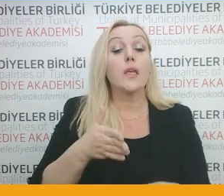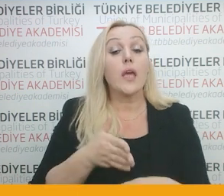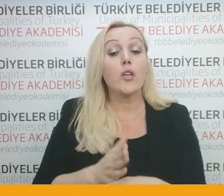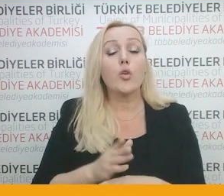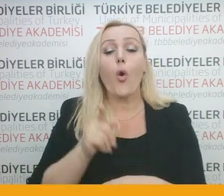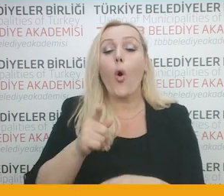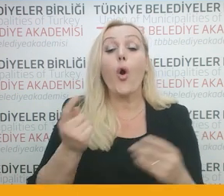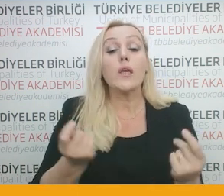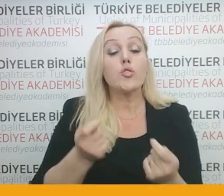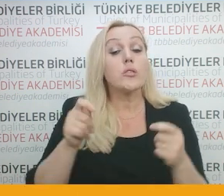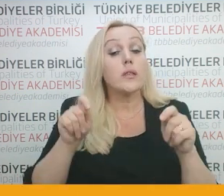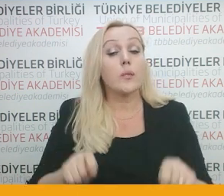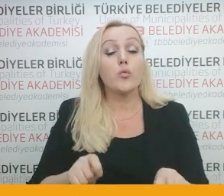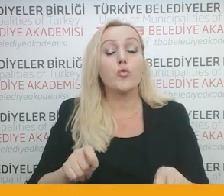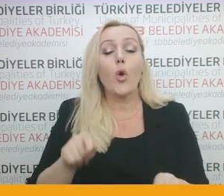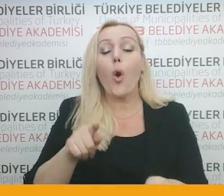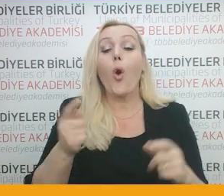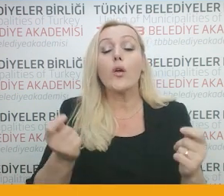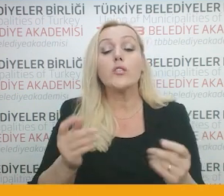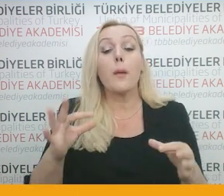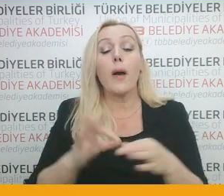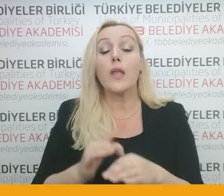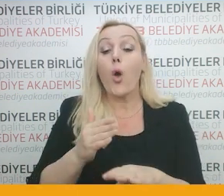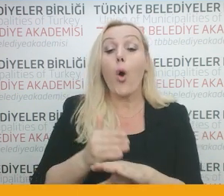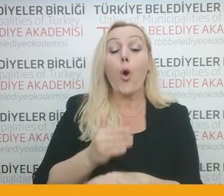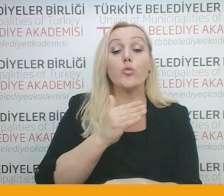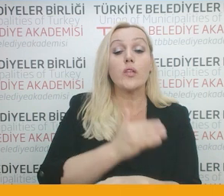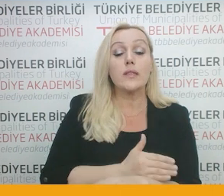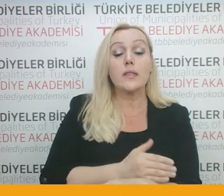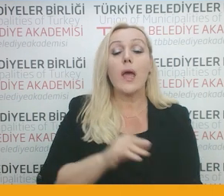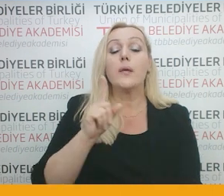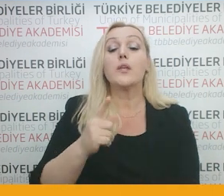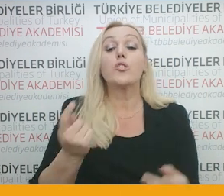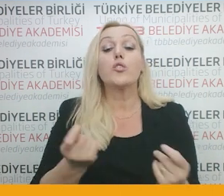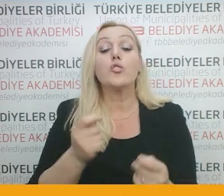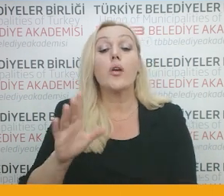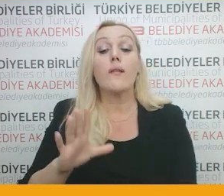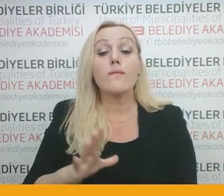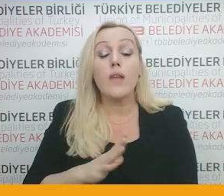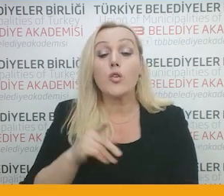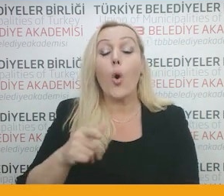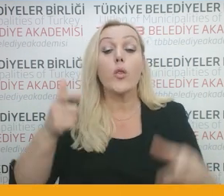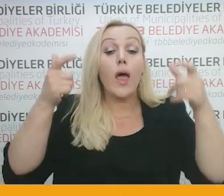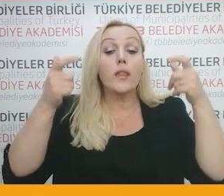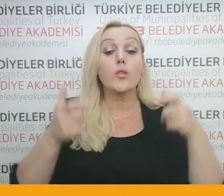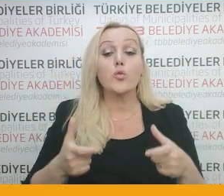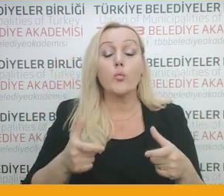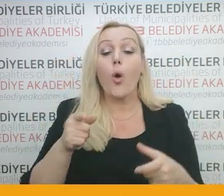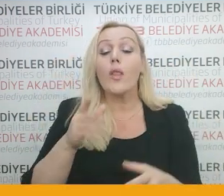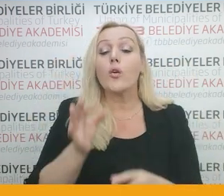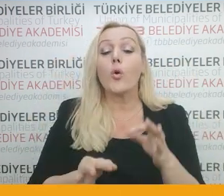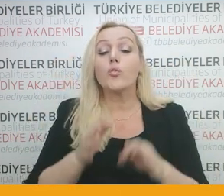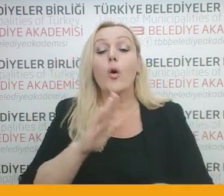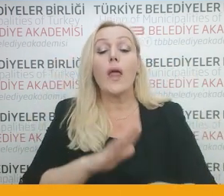işi yapıyorsunuz. Ancak o işle bağlantılı öncesinde herhangi bir iş varsa ondan da sorumlusu. Dolayısıyla onları da kontrol